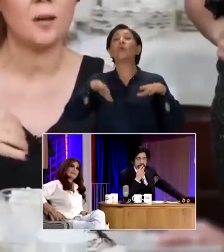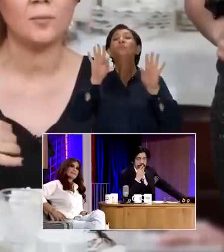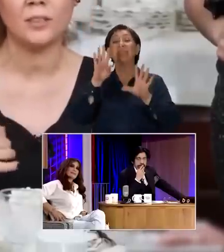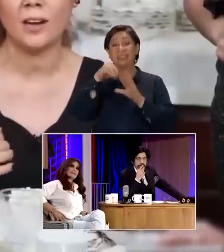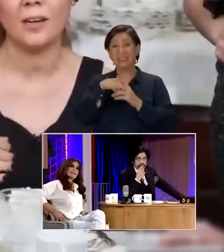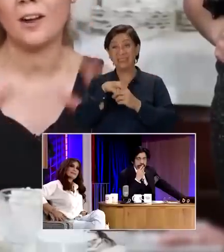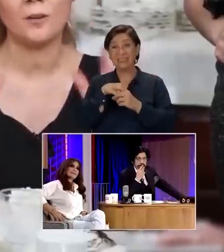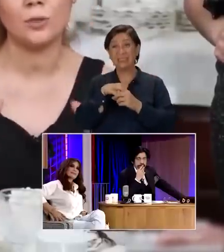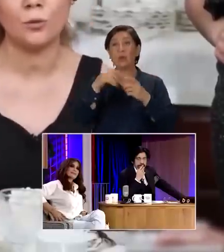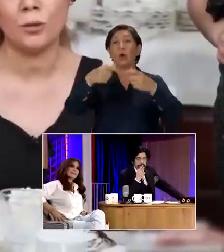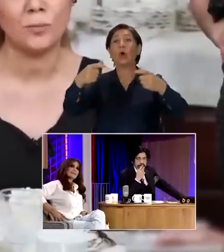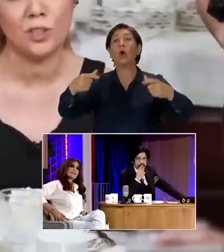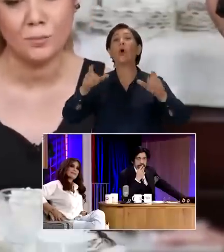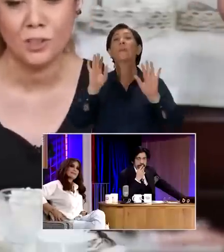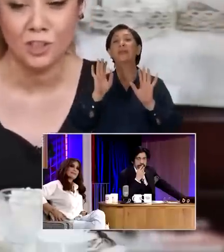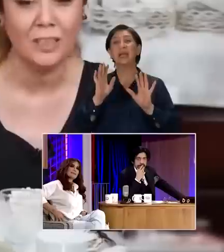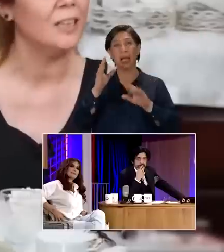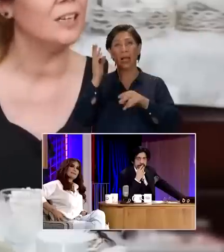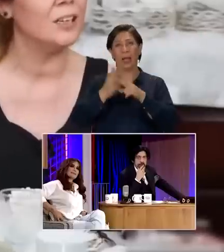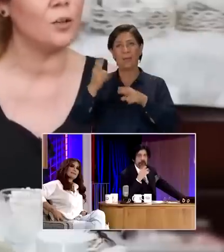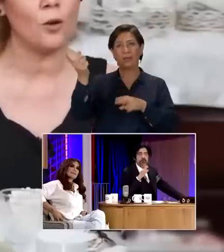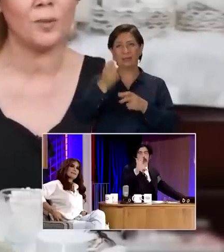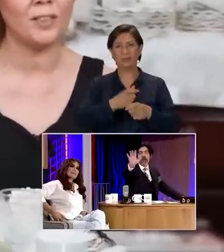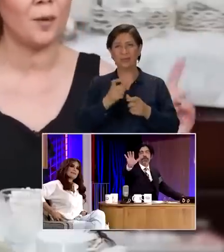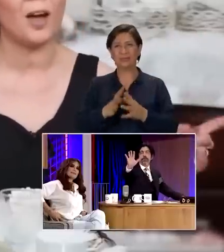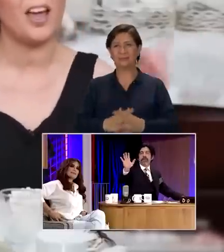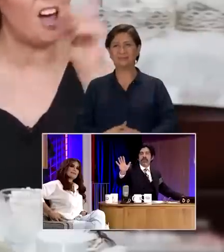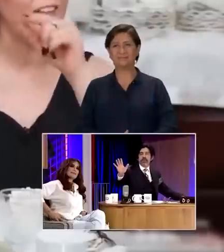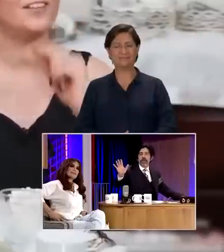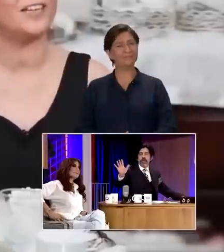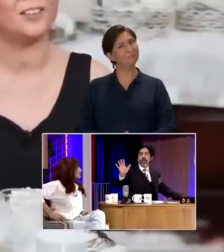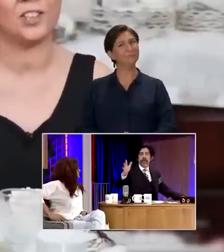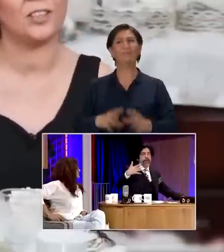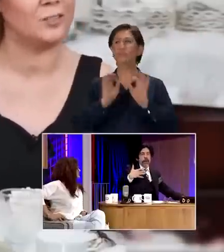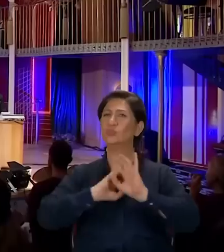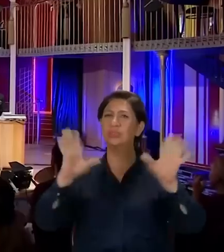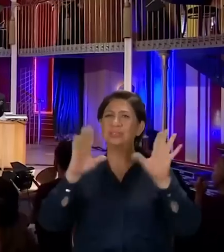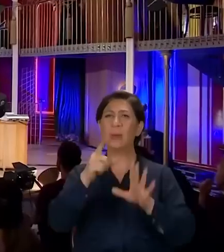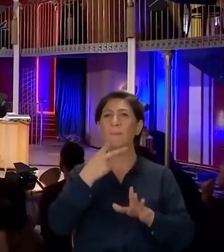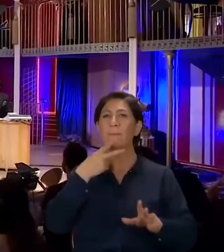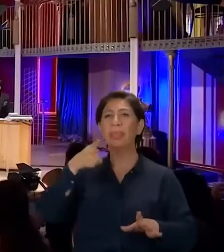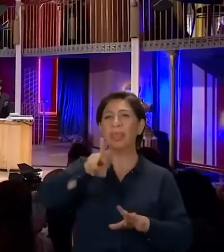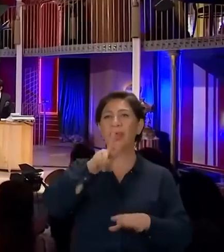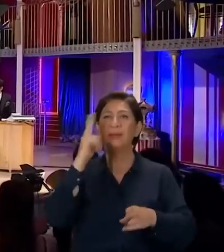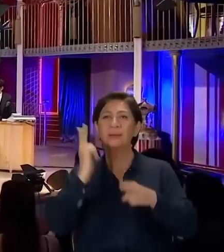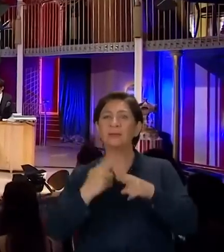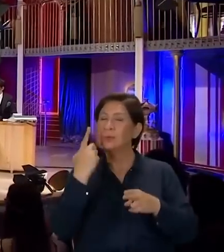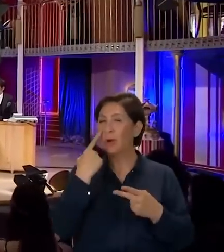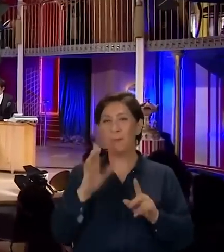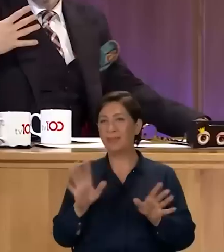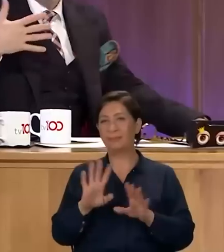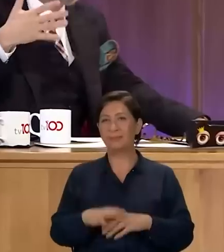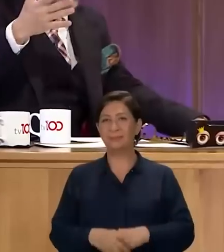ve ikramlıklarla karnımızı doyuramayacağımız için koymadık ama anında getirdik. Ben böyle bir yalan, böyle bir kıvırma